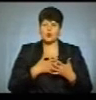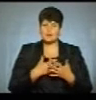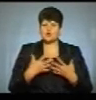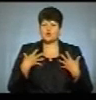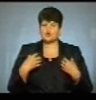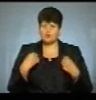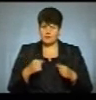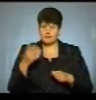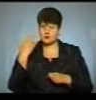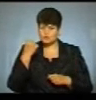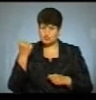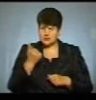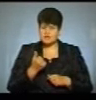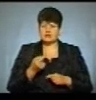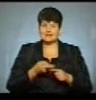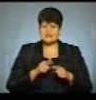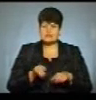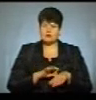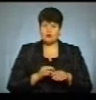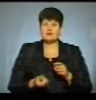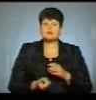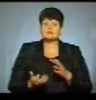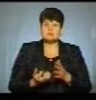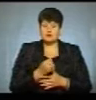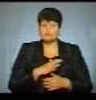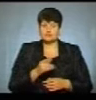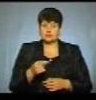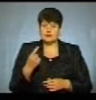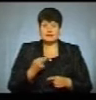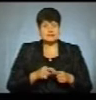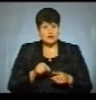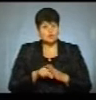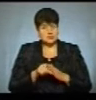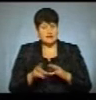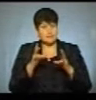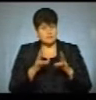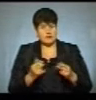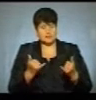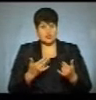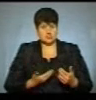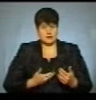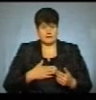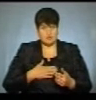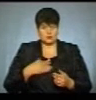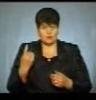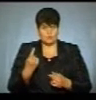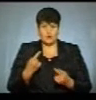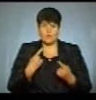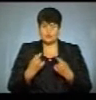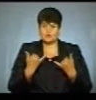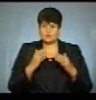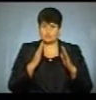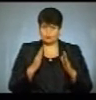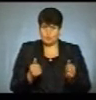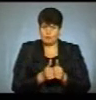Минулого тижня це захворювання виявили і на Тернопільщині. Чи означає це небезпеку для жителів нашого краю, говоритимемо сьогодні.